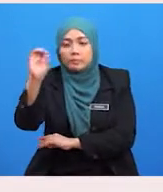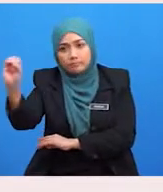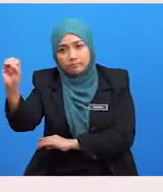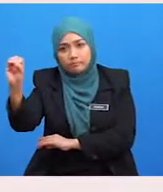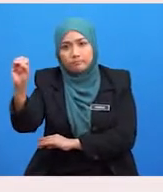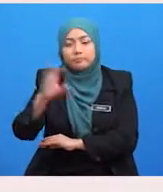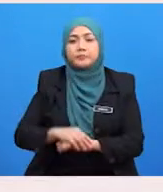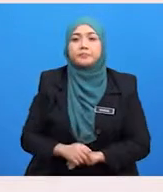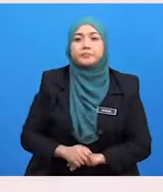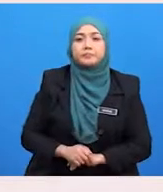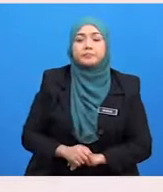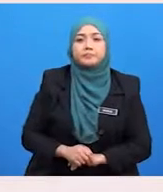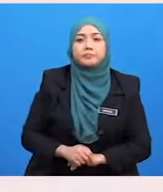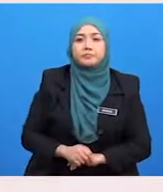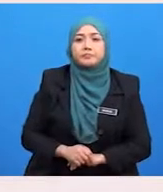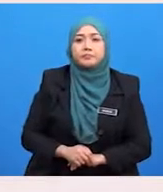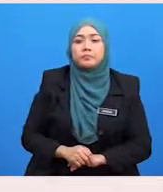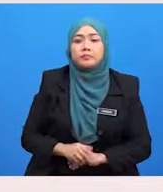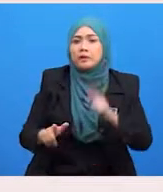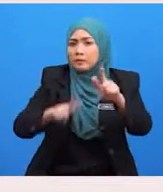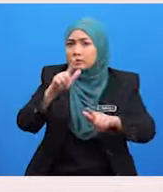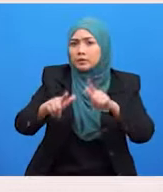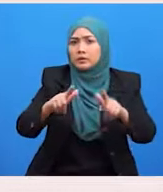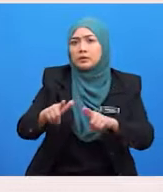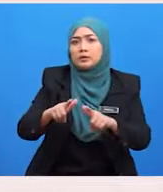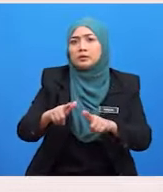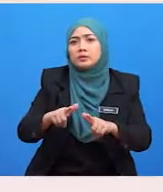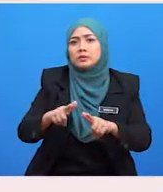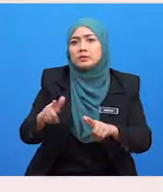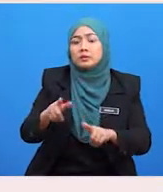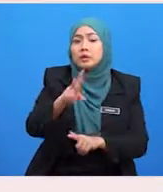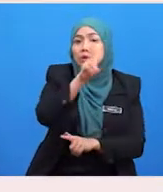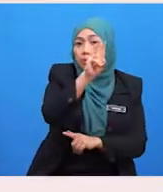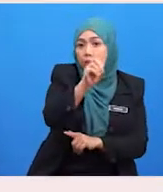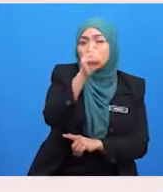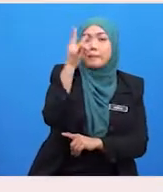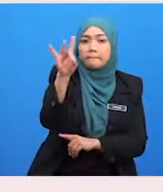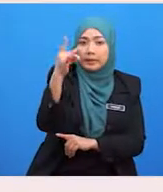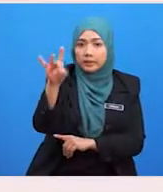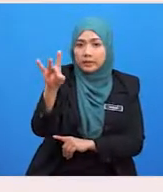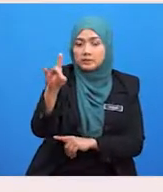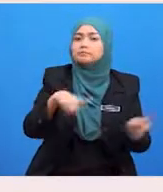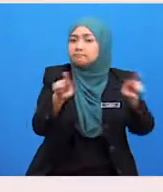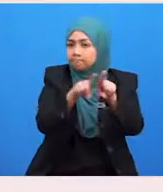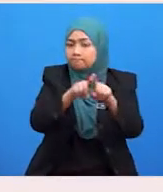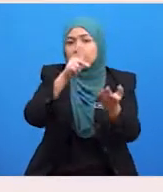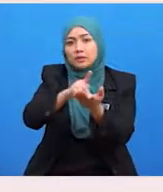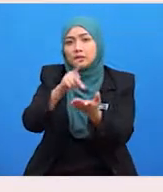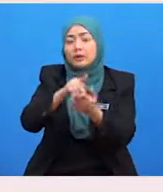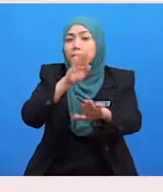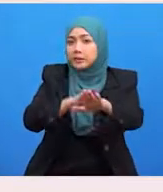RM6,500. Langkah seterusnya ialah mengira susut nilai bagi tahun 2018. Sama seperti pengiraan pada